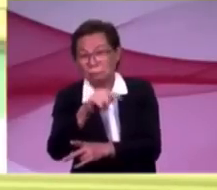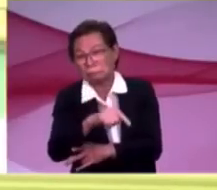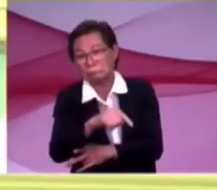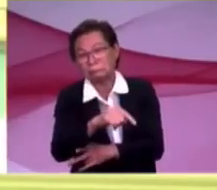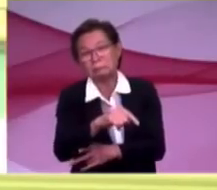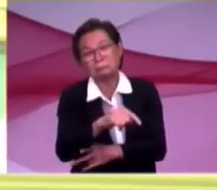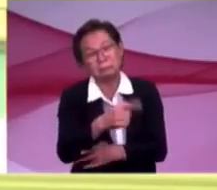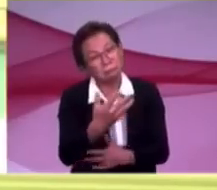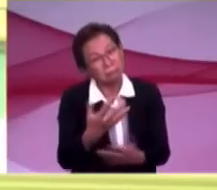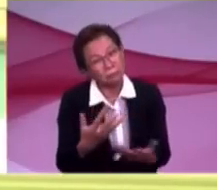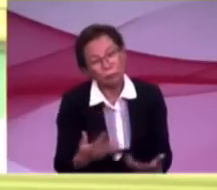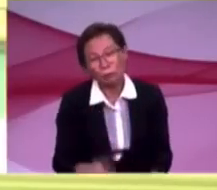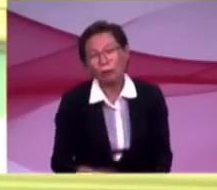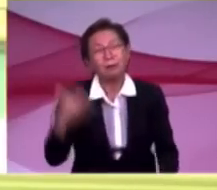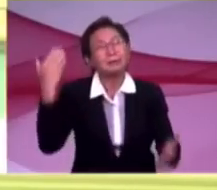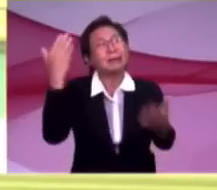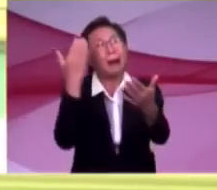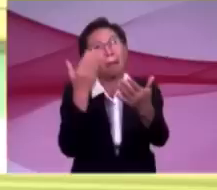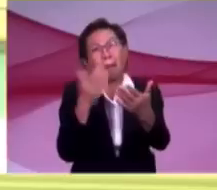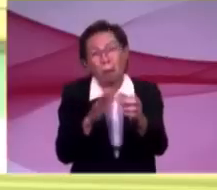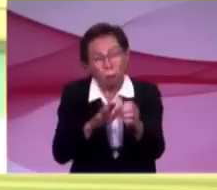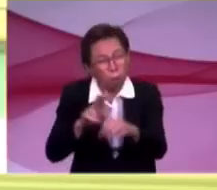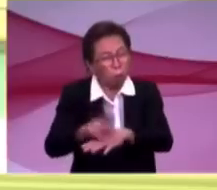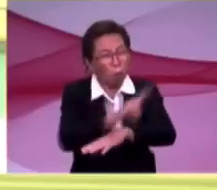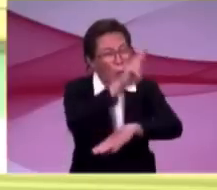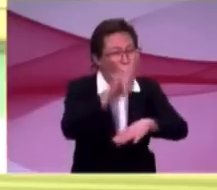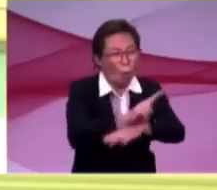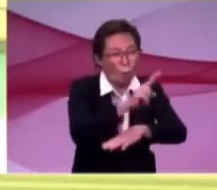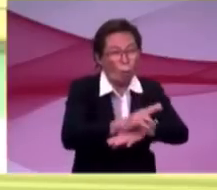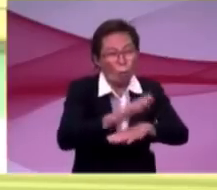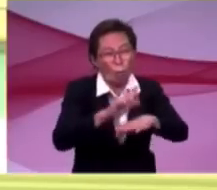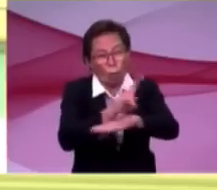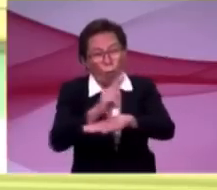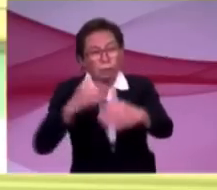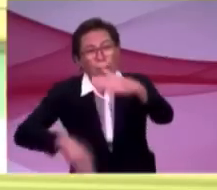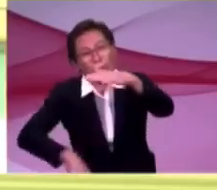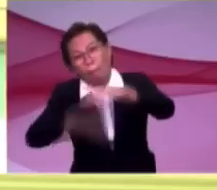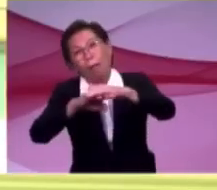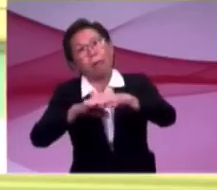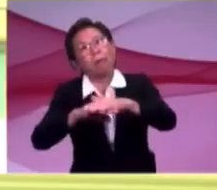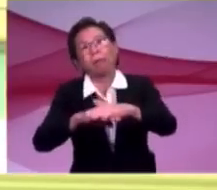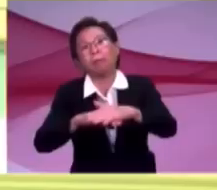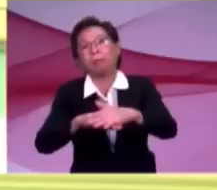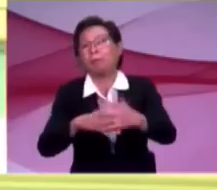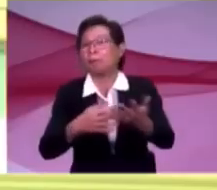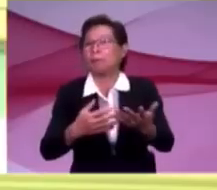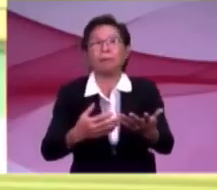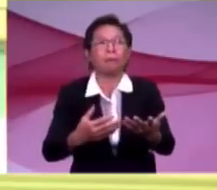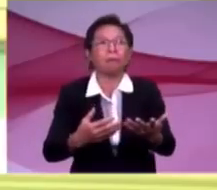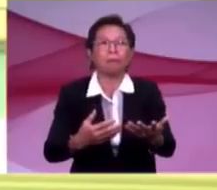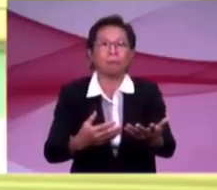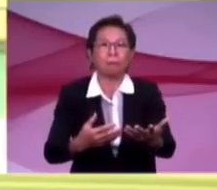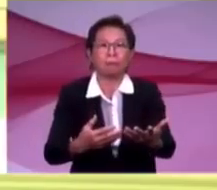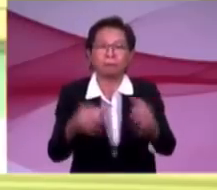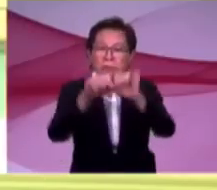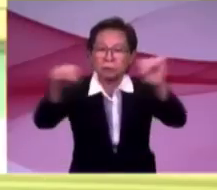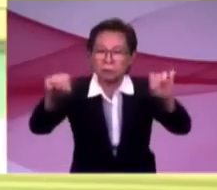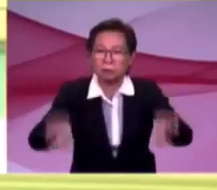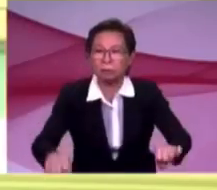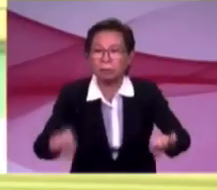ICU yang sudah mencapai tahap maksimum, adalah tidak mustahil